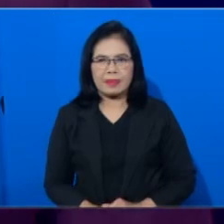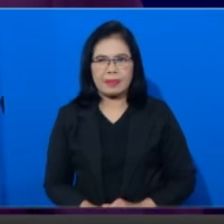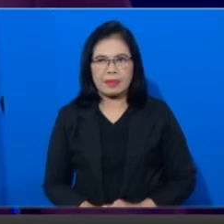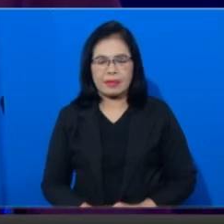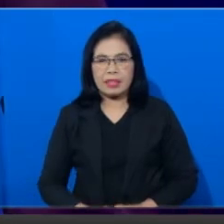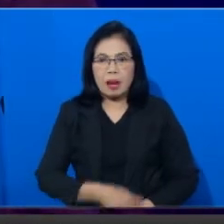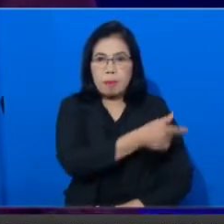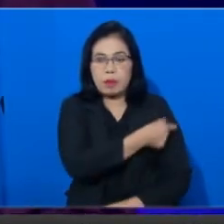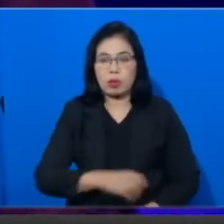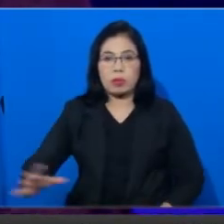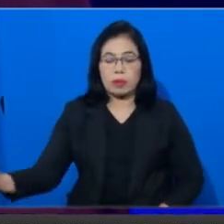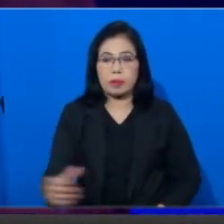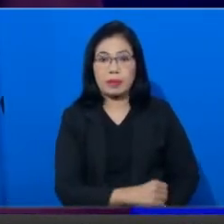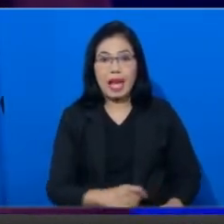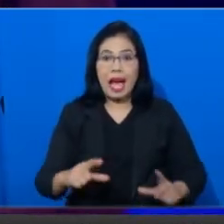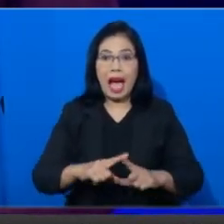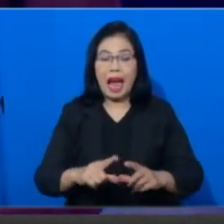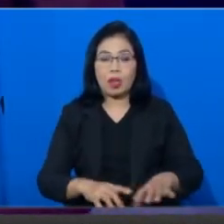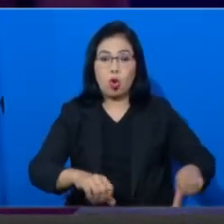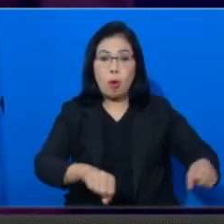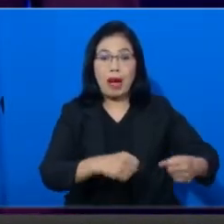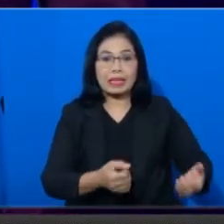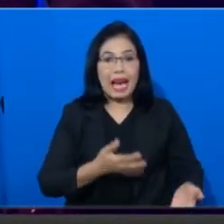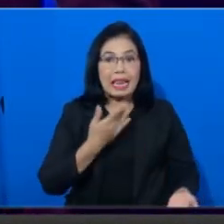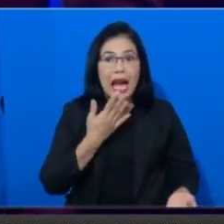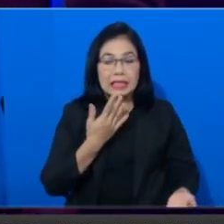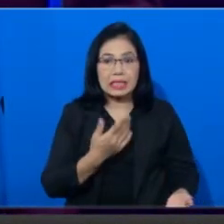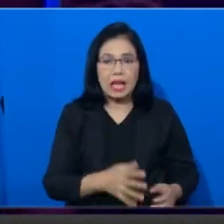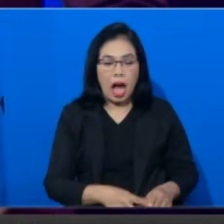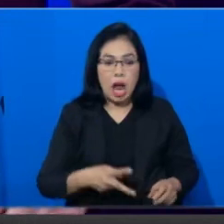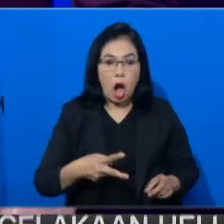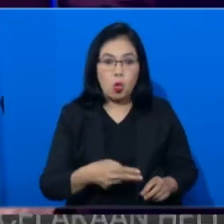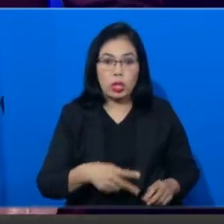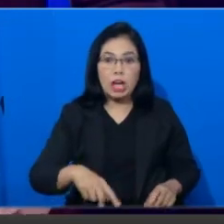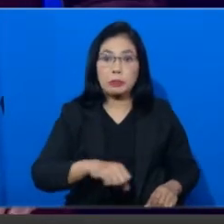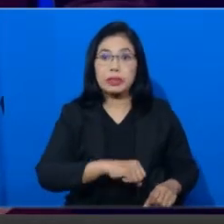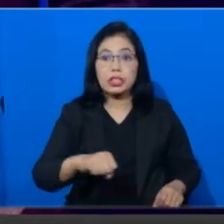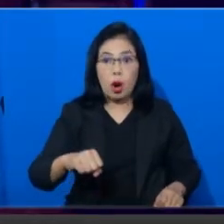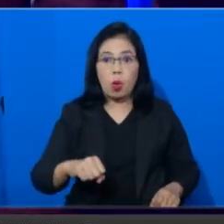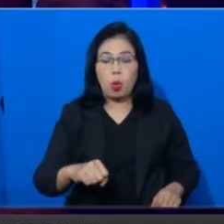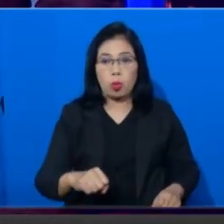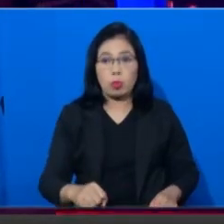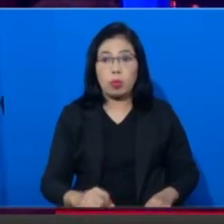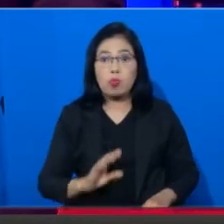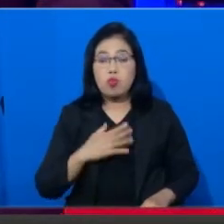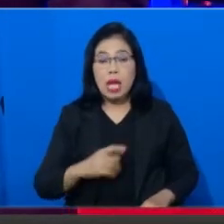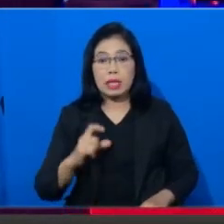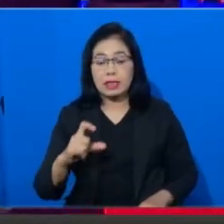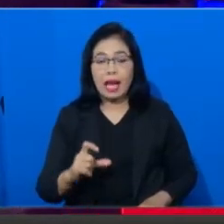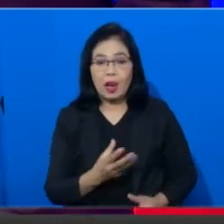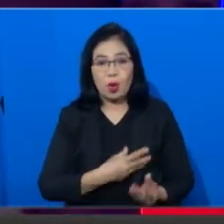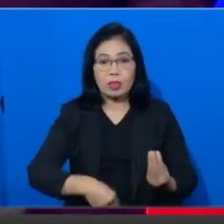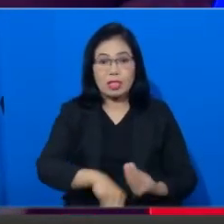Petugas menyita alat penanak nasi elektronik, gunting, pisau, hingga cairan pelembab kulit dari para jemaah calon haji karena dianggap membahayakan